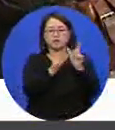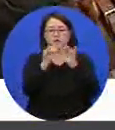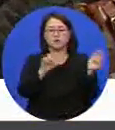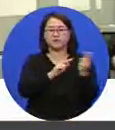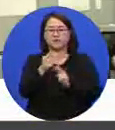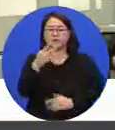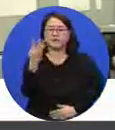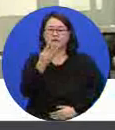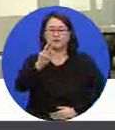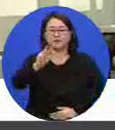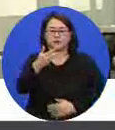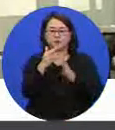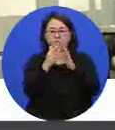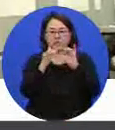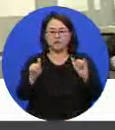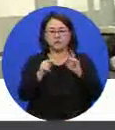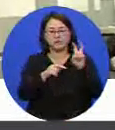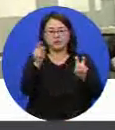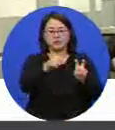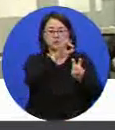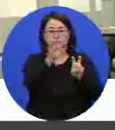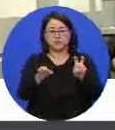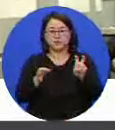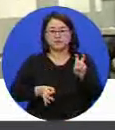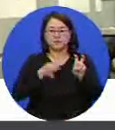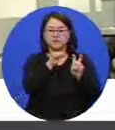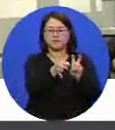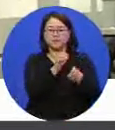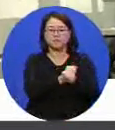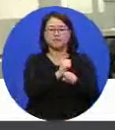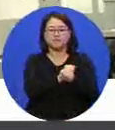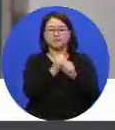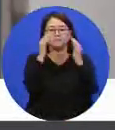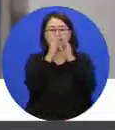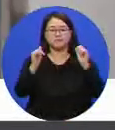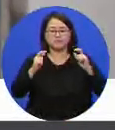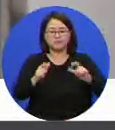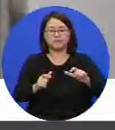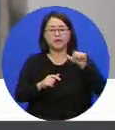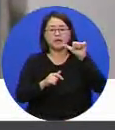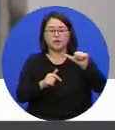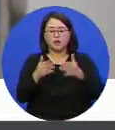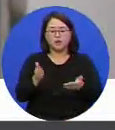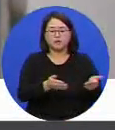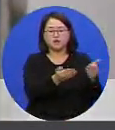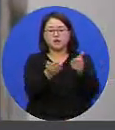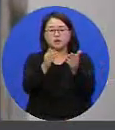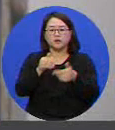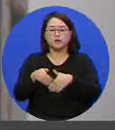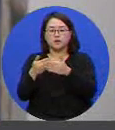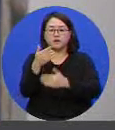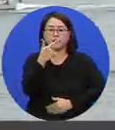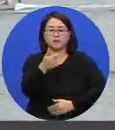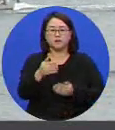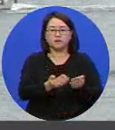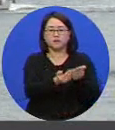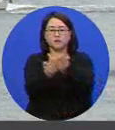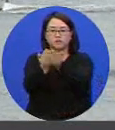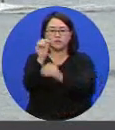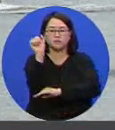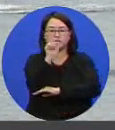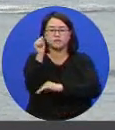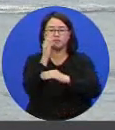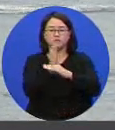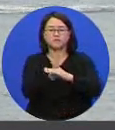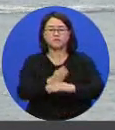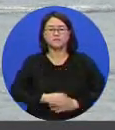지원 금액은 여객선 요금의 20%입니다. 전북에서는 5개 항로에서 6척의 여객선이 운항되고